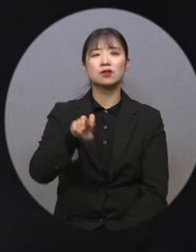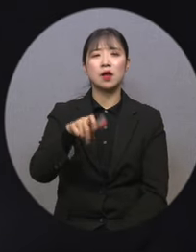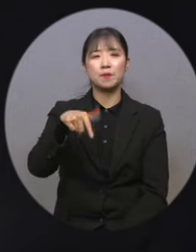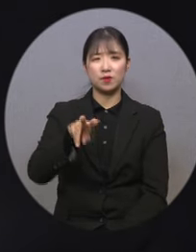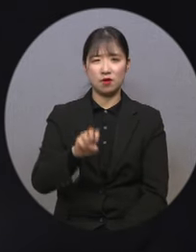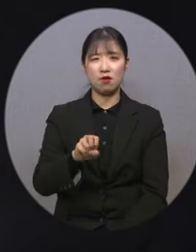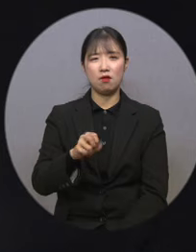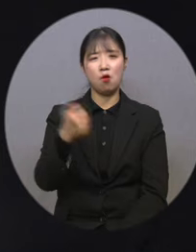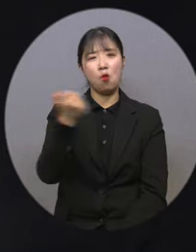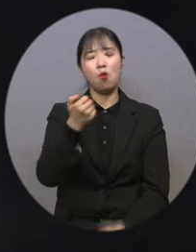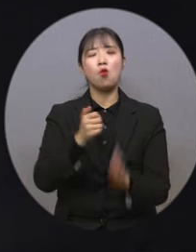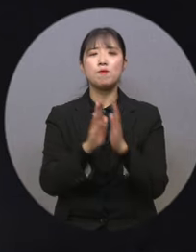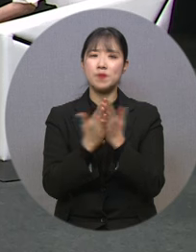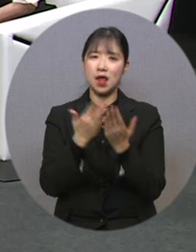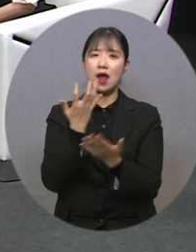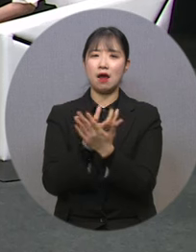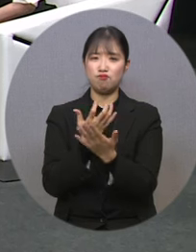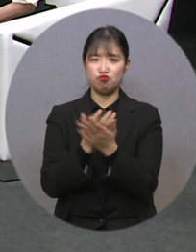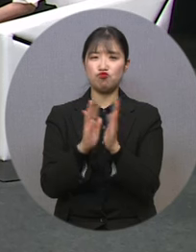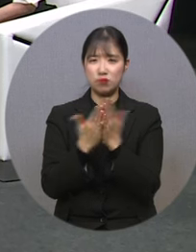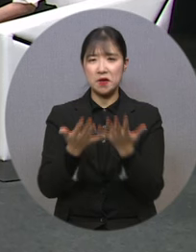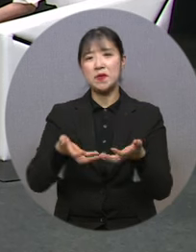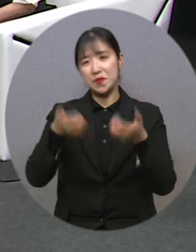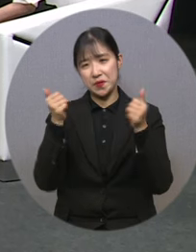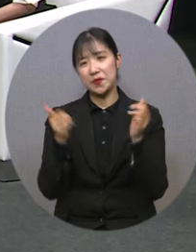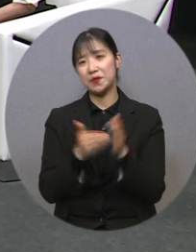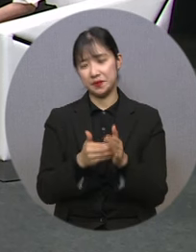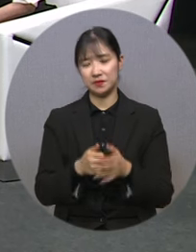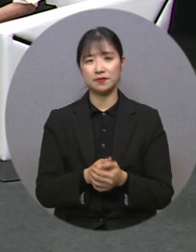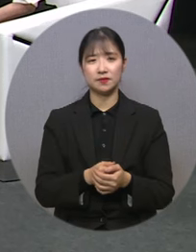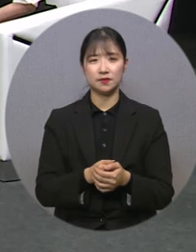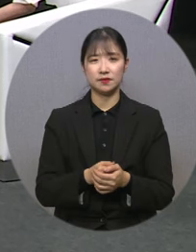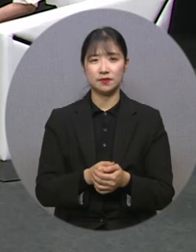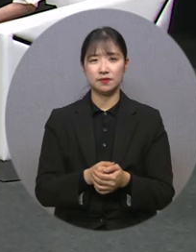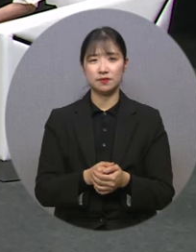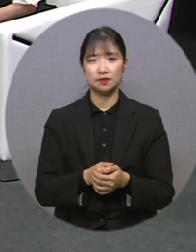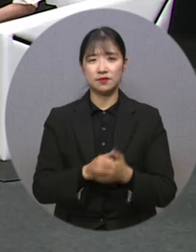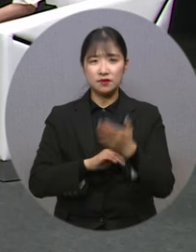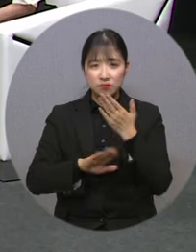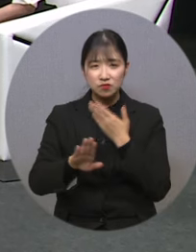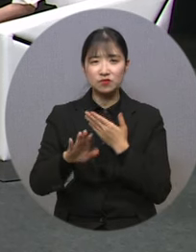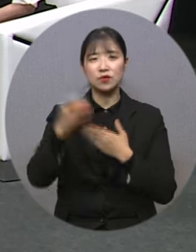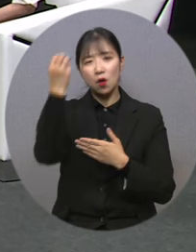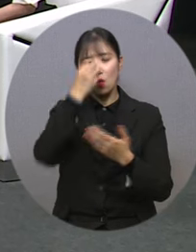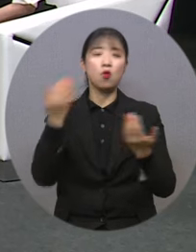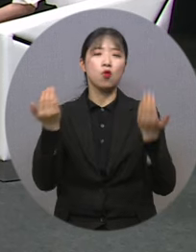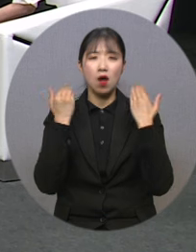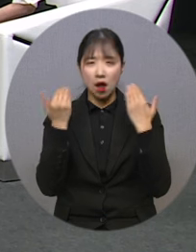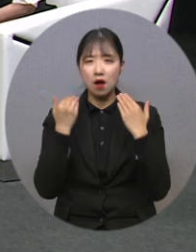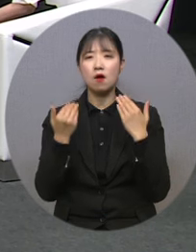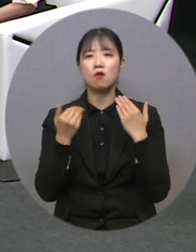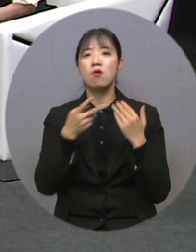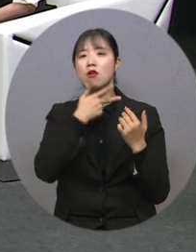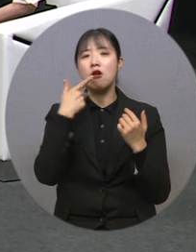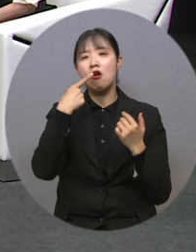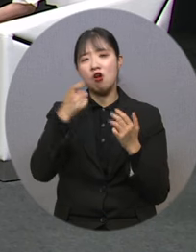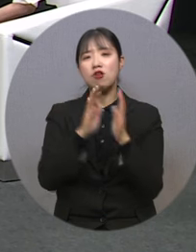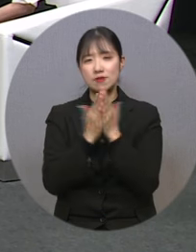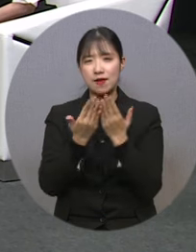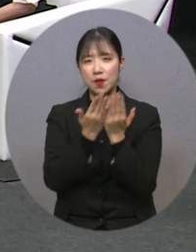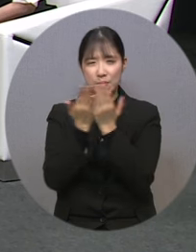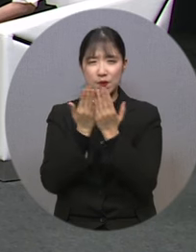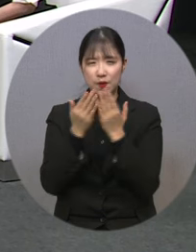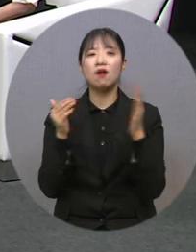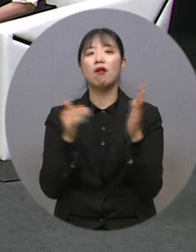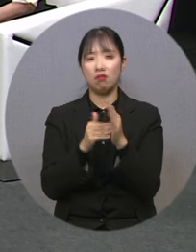한 50여 권의 한문책을 떼요. 제가. 그리고 나서 이제 고등학교까지 영어책을 다 뗍니다. 초등학교